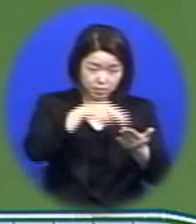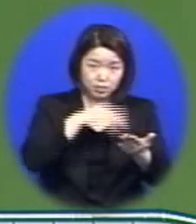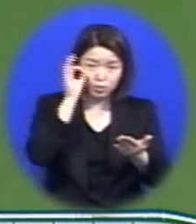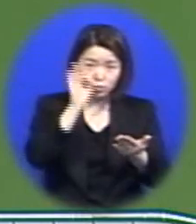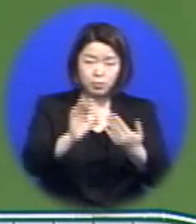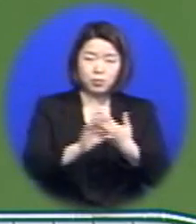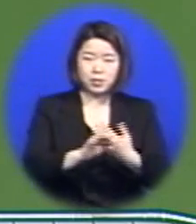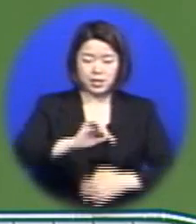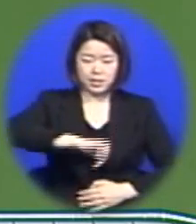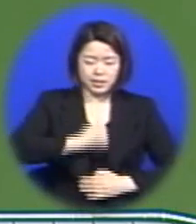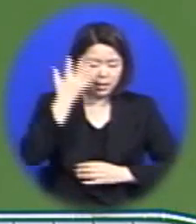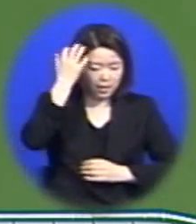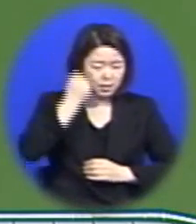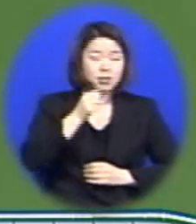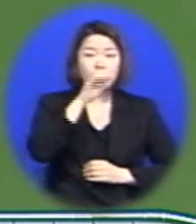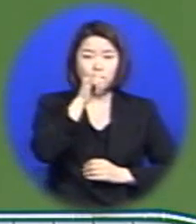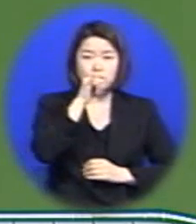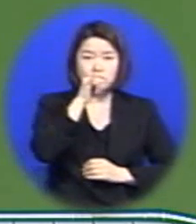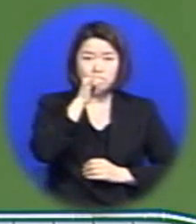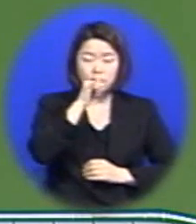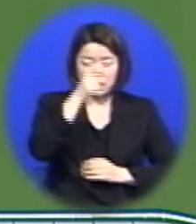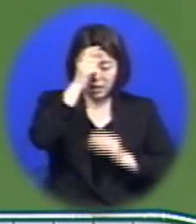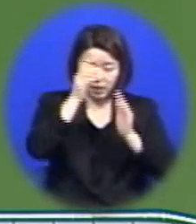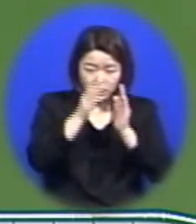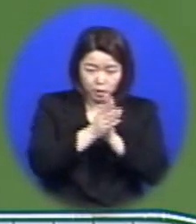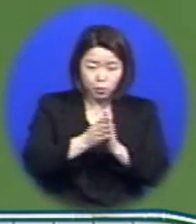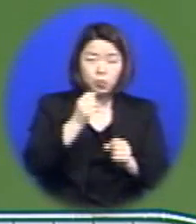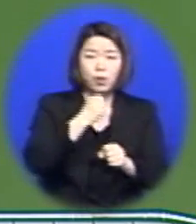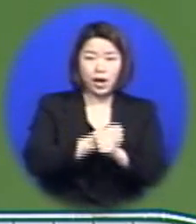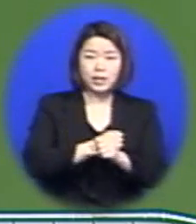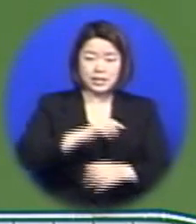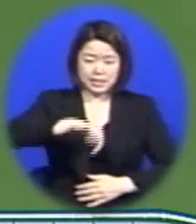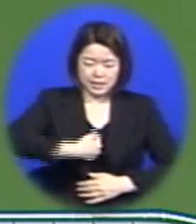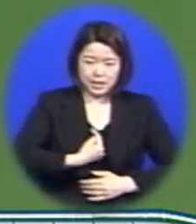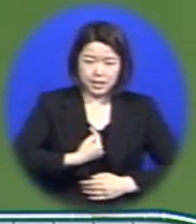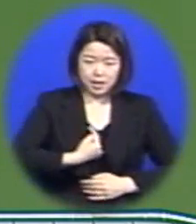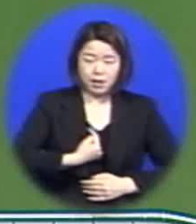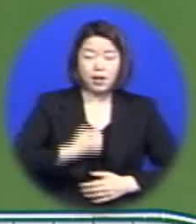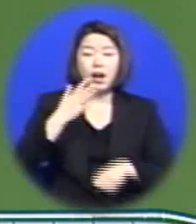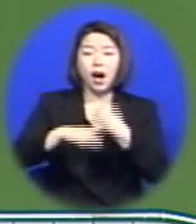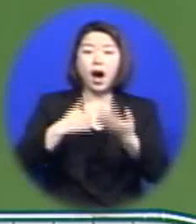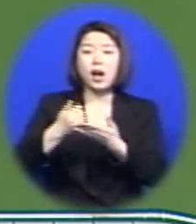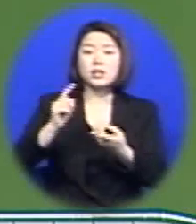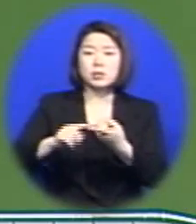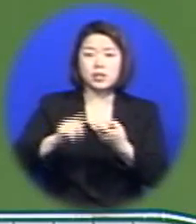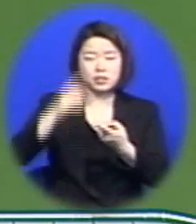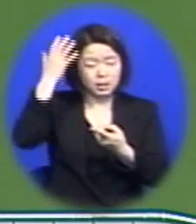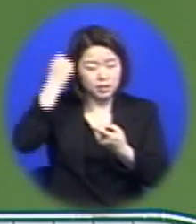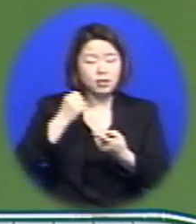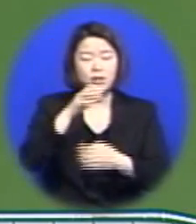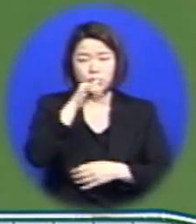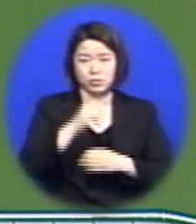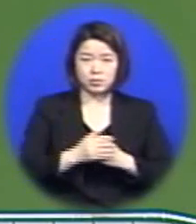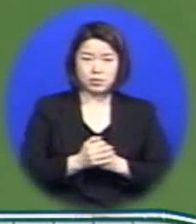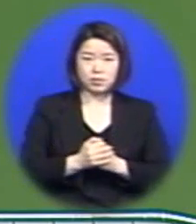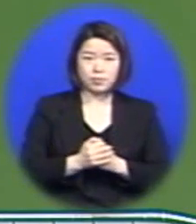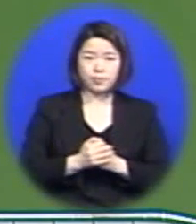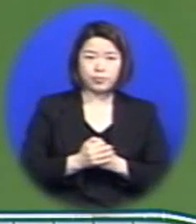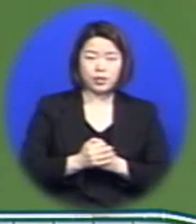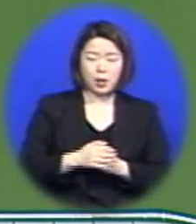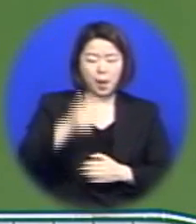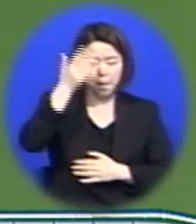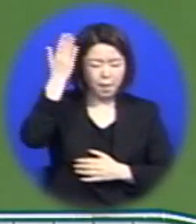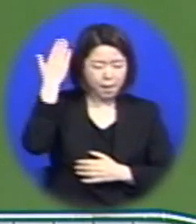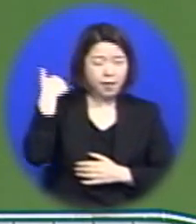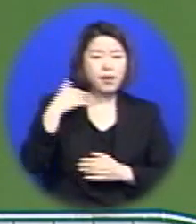자기가 기억하고 있는 거예요이 기도하는 자기가 하나님이 어떤 분인 기억하고 있는 겁니다 먼